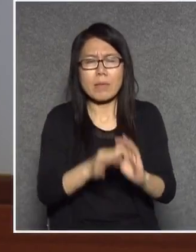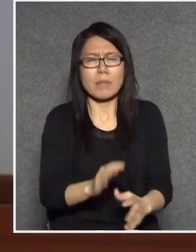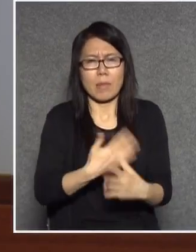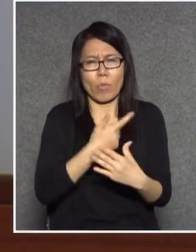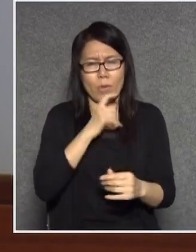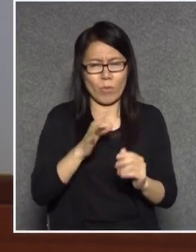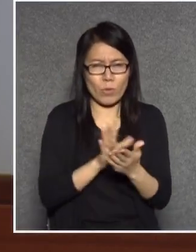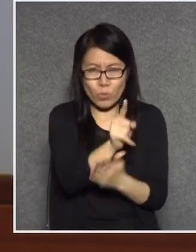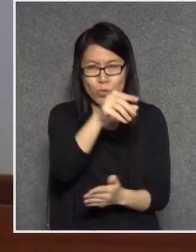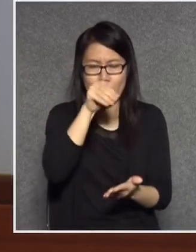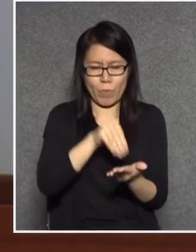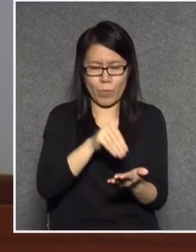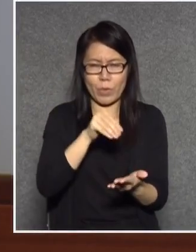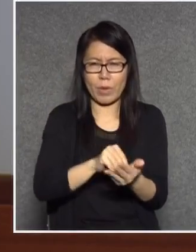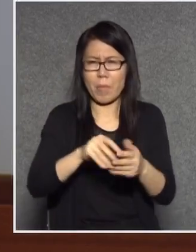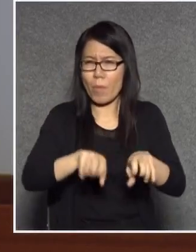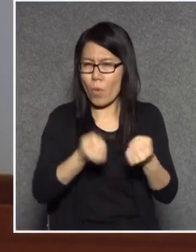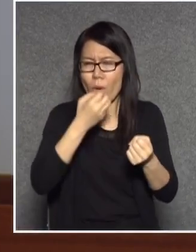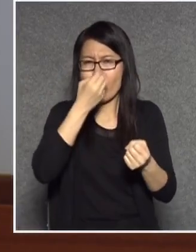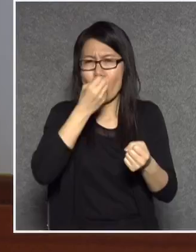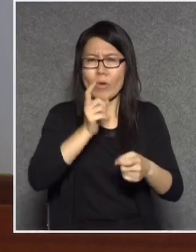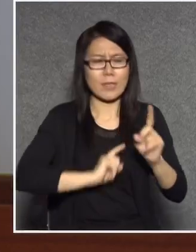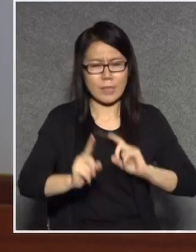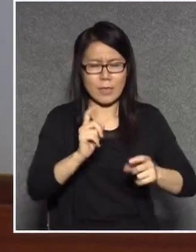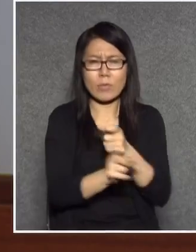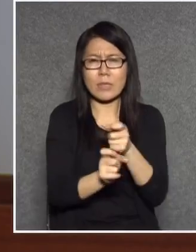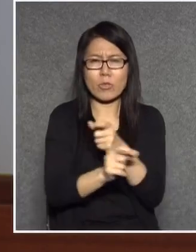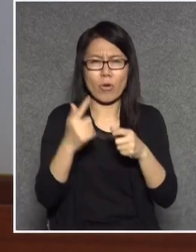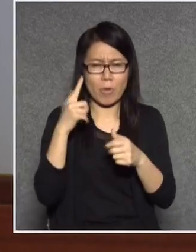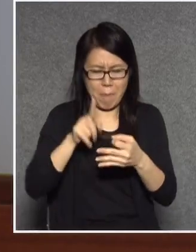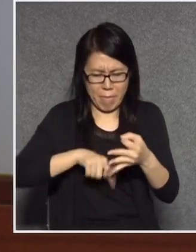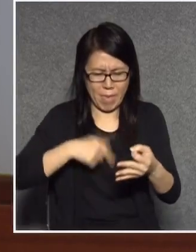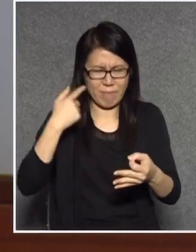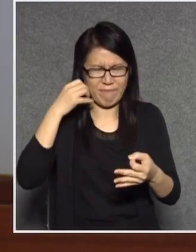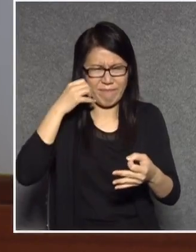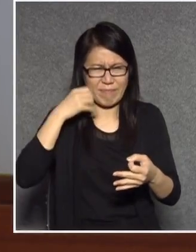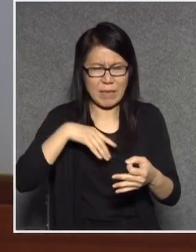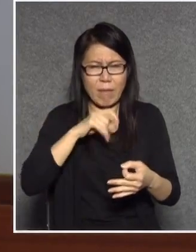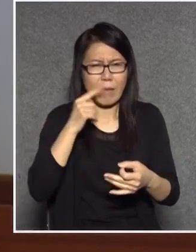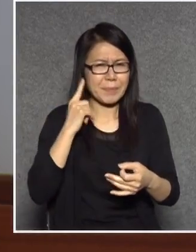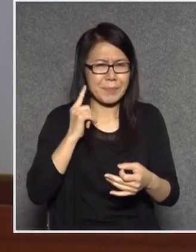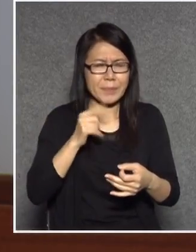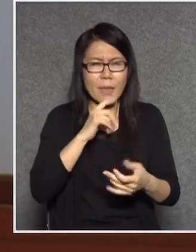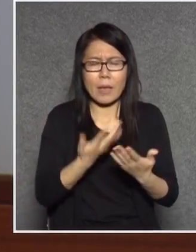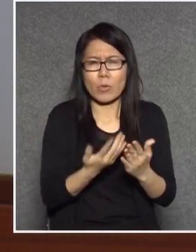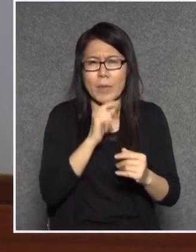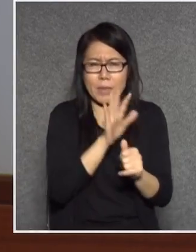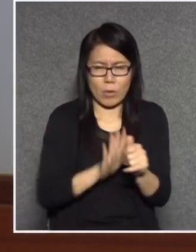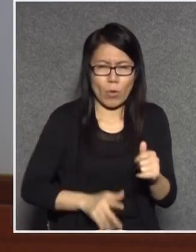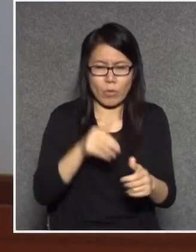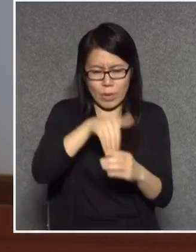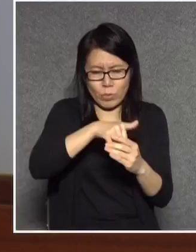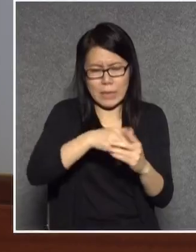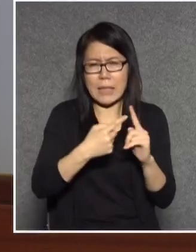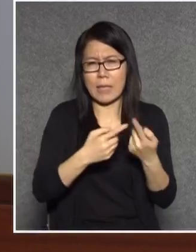專業判斷，破壞了我們香港自由市場的聲譽，影響了營商者的投資信心。而另一方